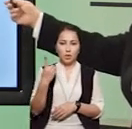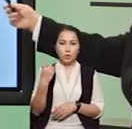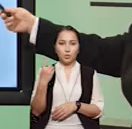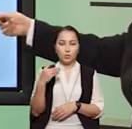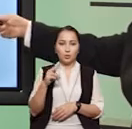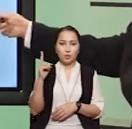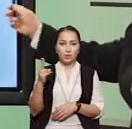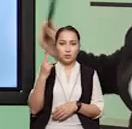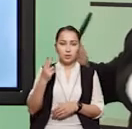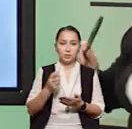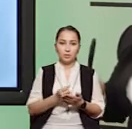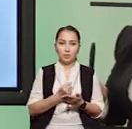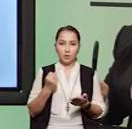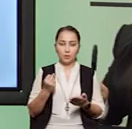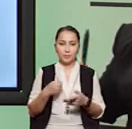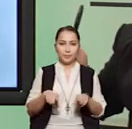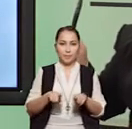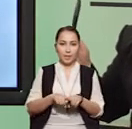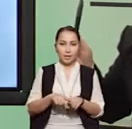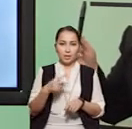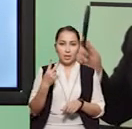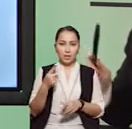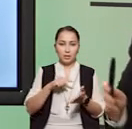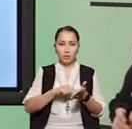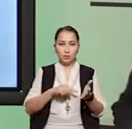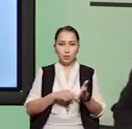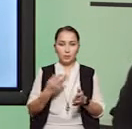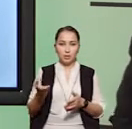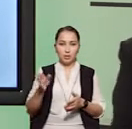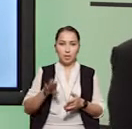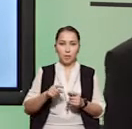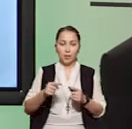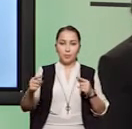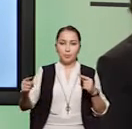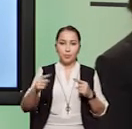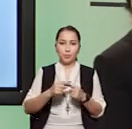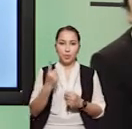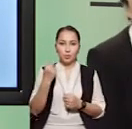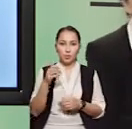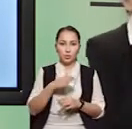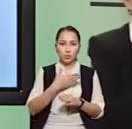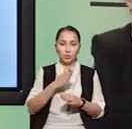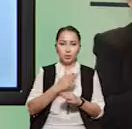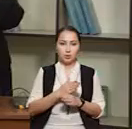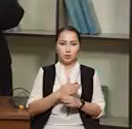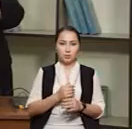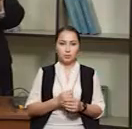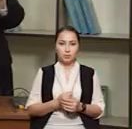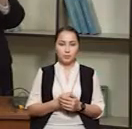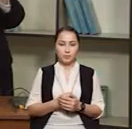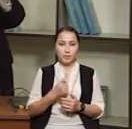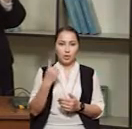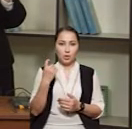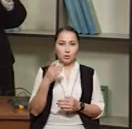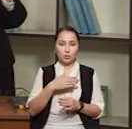100 gradus Celsius deb oldi. Shu ikkita nuqta orasidagi masofani 100 ta teng bo'lakka bo'lib